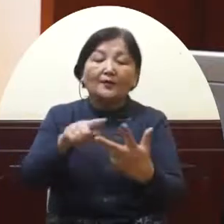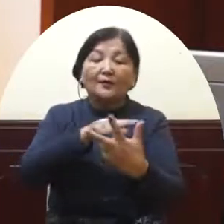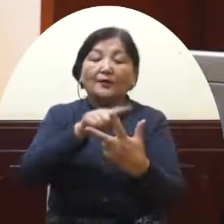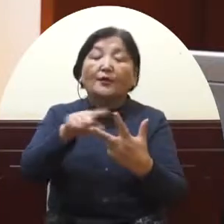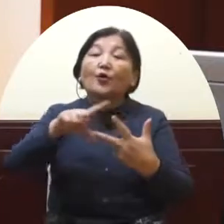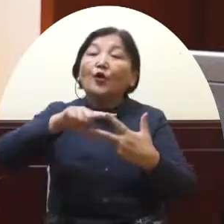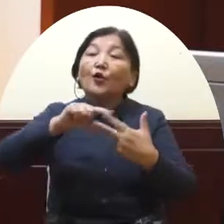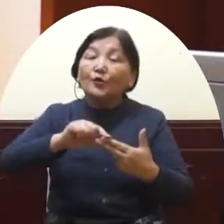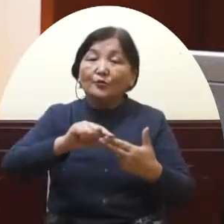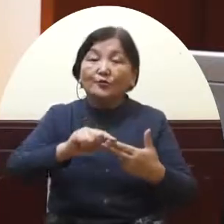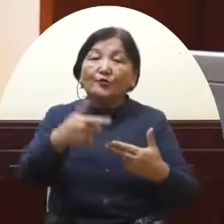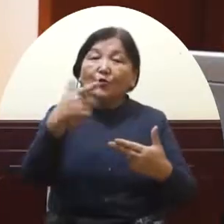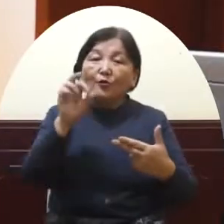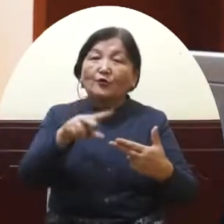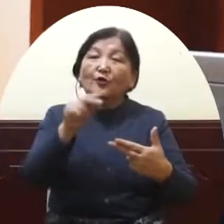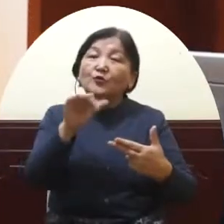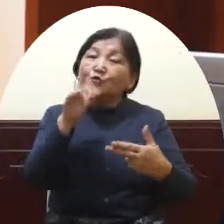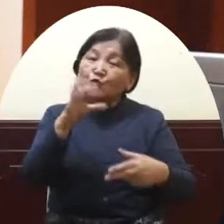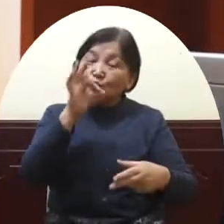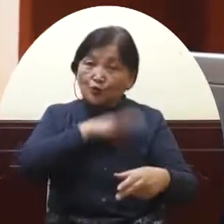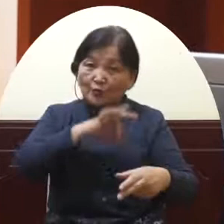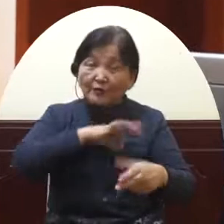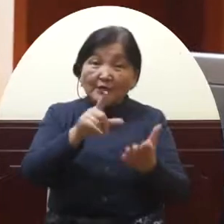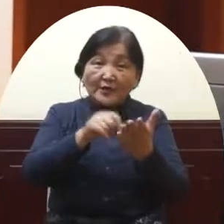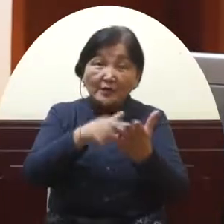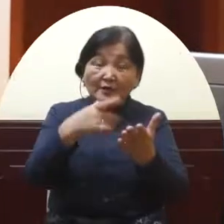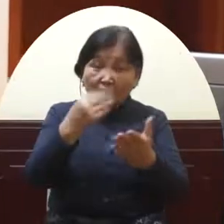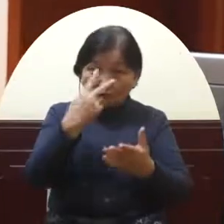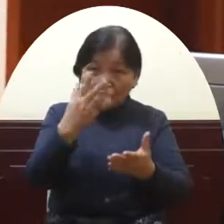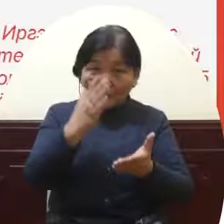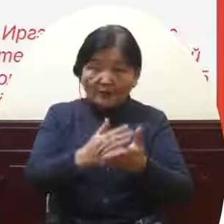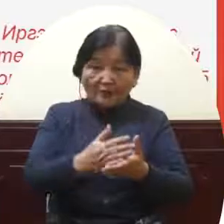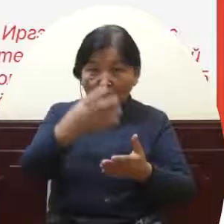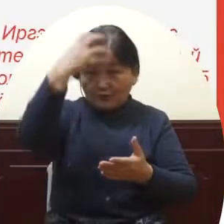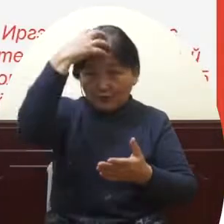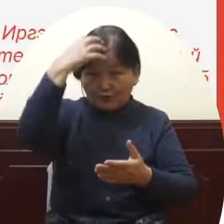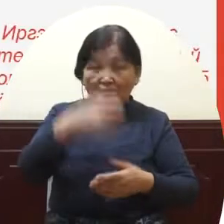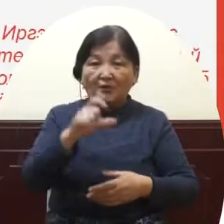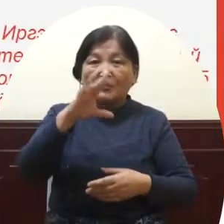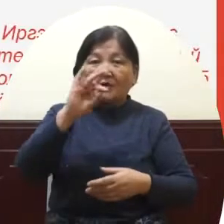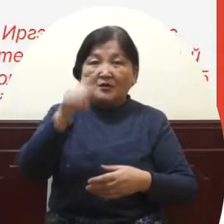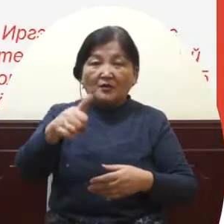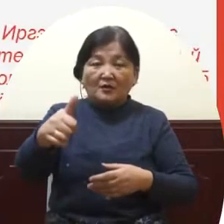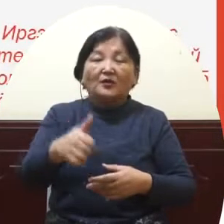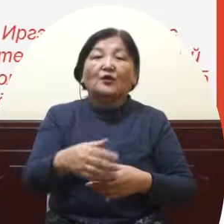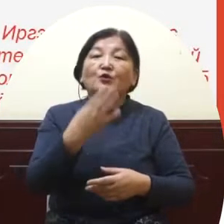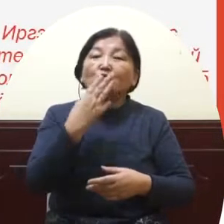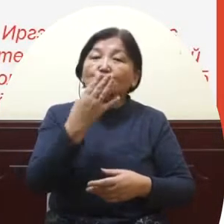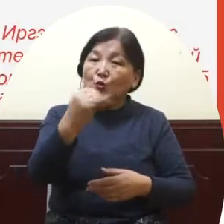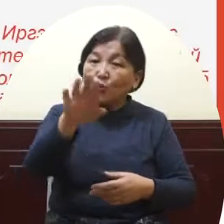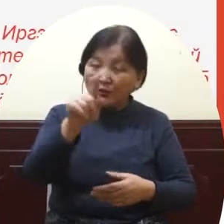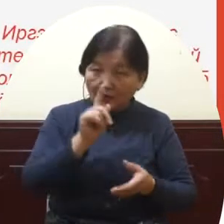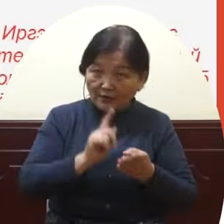холбоотой хоёр асуудлыг нь би чухалчилж авч үзсэн. Нэгдүгээр нь бол төрийн хэргийг явуулахад шууд олон чөлөөтэй сонгосон